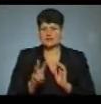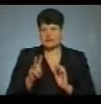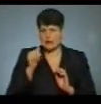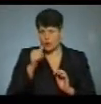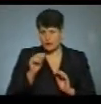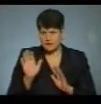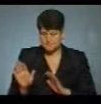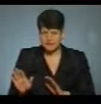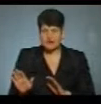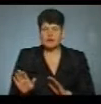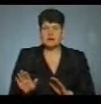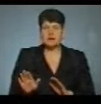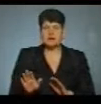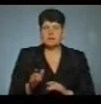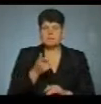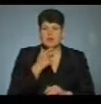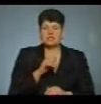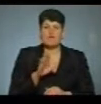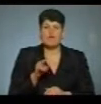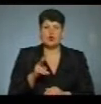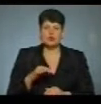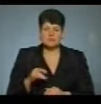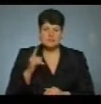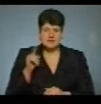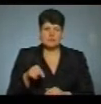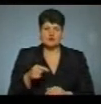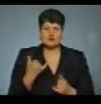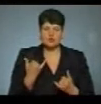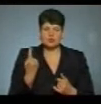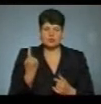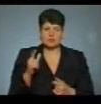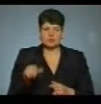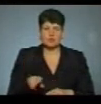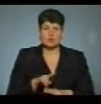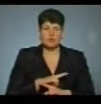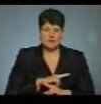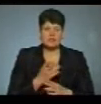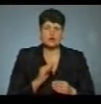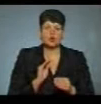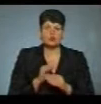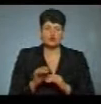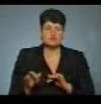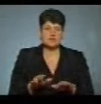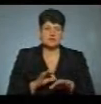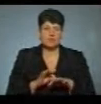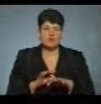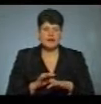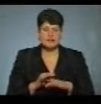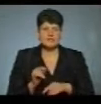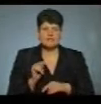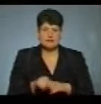роки. Пане Володимире, знаємо, що також один пацієнт сьогодні помер. Які додаткові заходи проведені у зв'язку з тим,